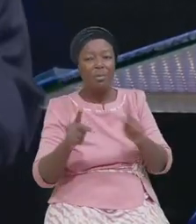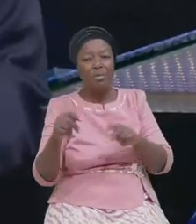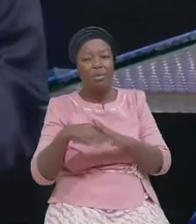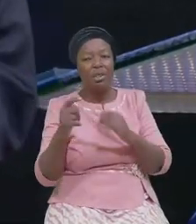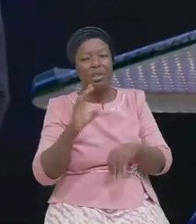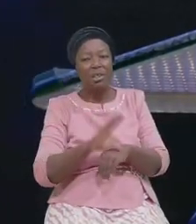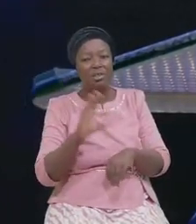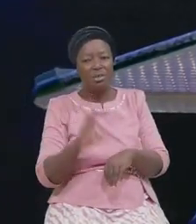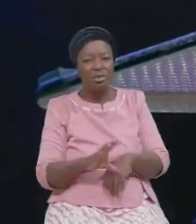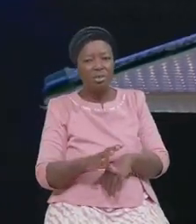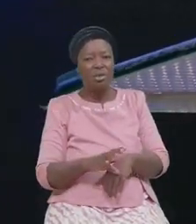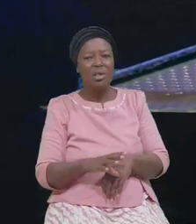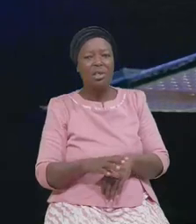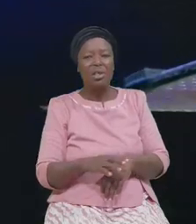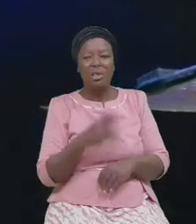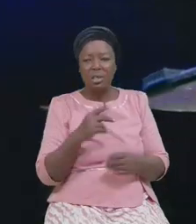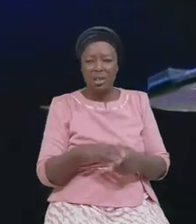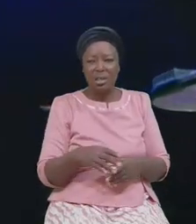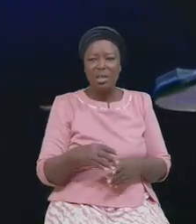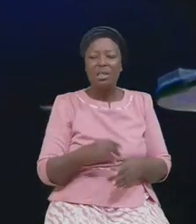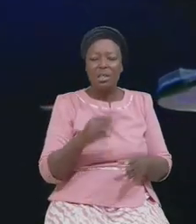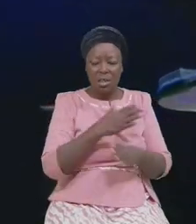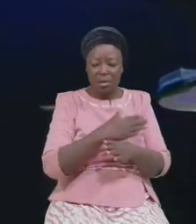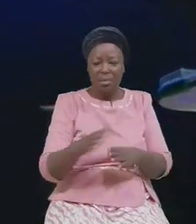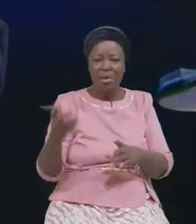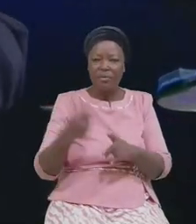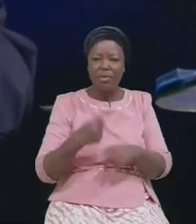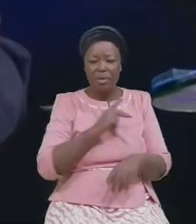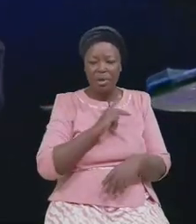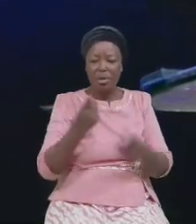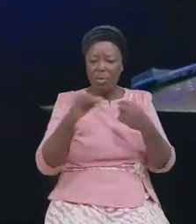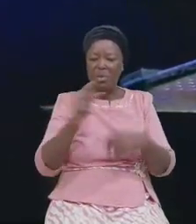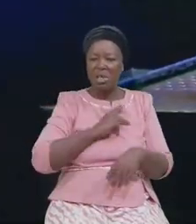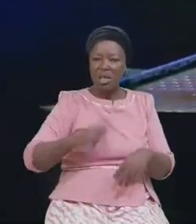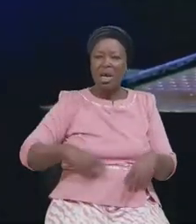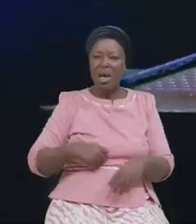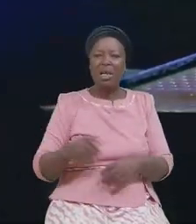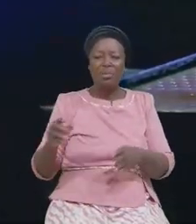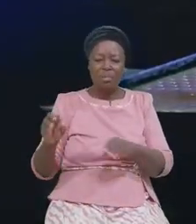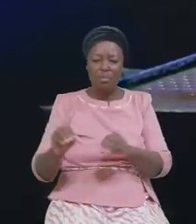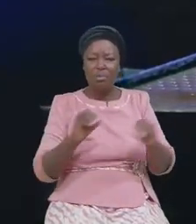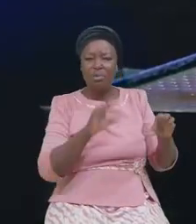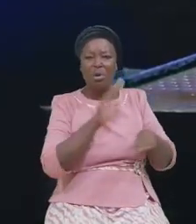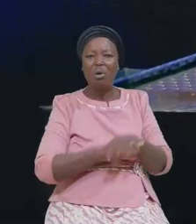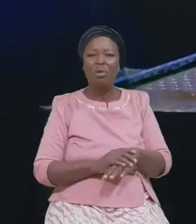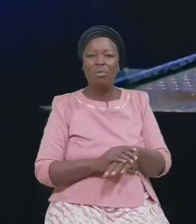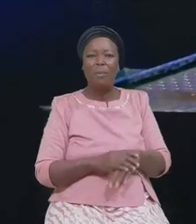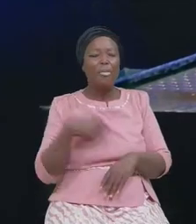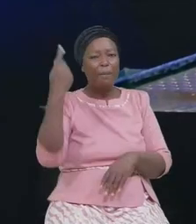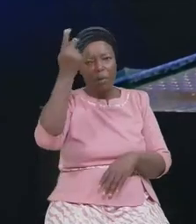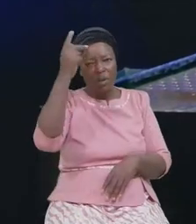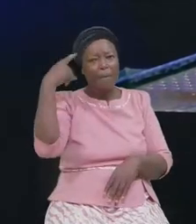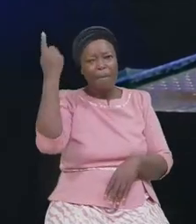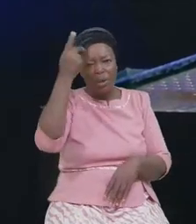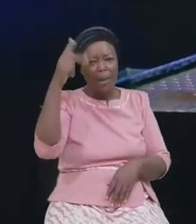l'église, c'est s'éloigner du roi venant. Et c'est maintenant la politique, la politique, la politique. On se lève le matin,